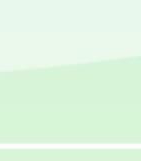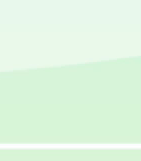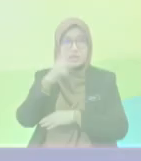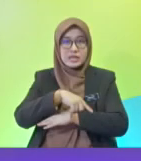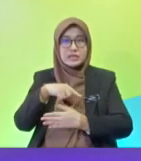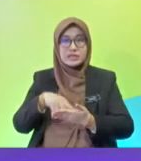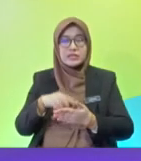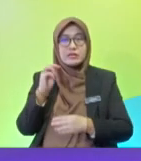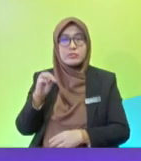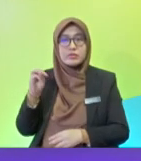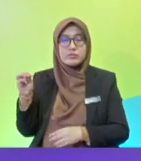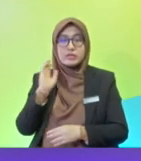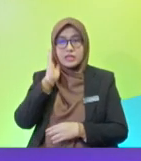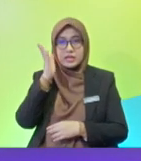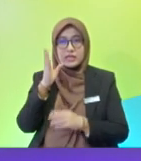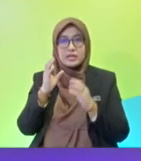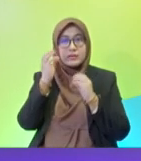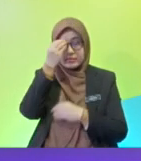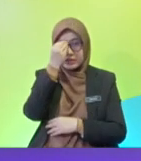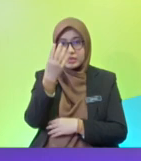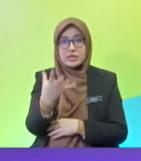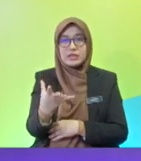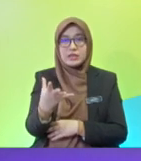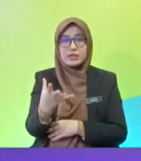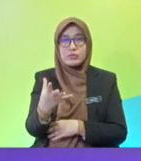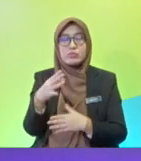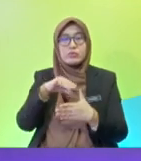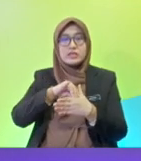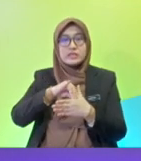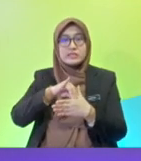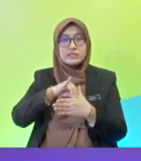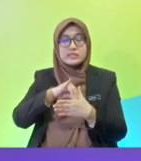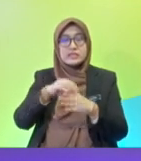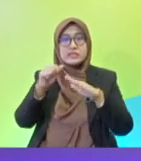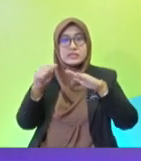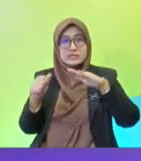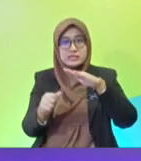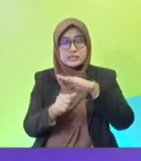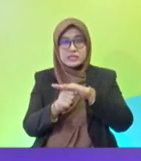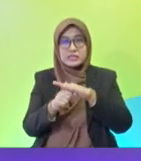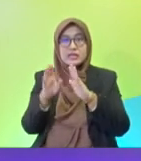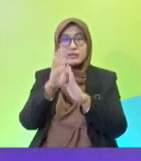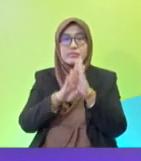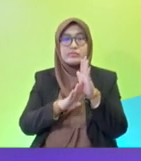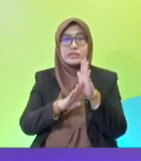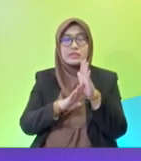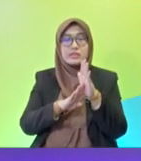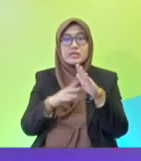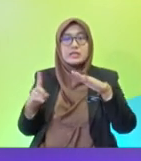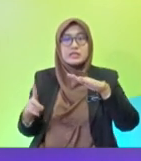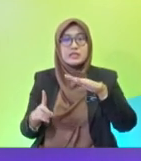tersirat berdasarkan bahan yang mereka baca jadi gunanya dulu